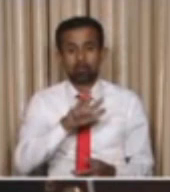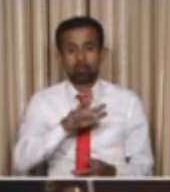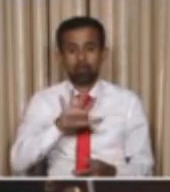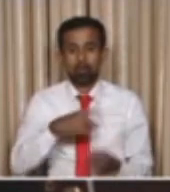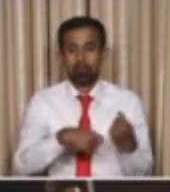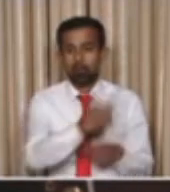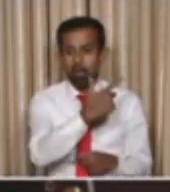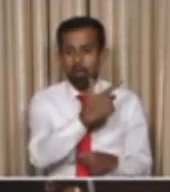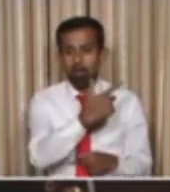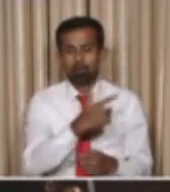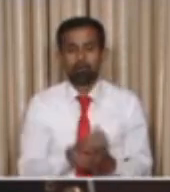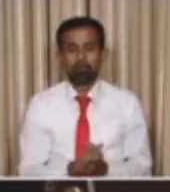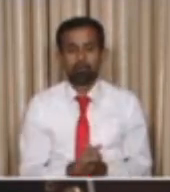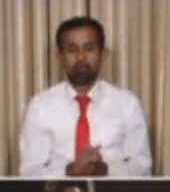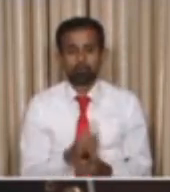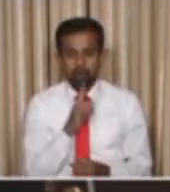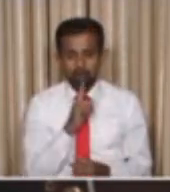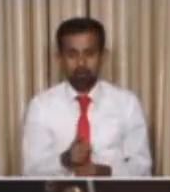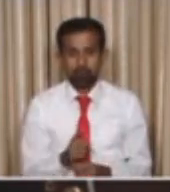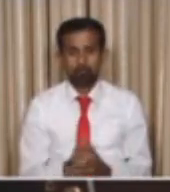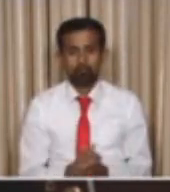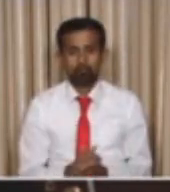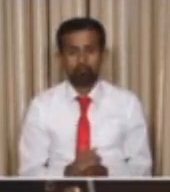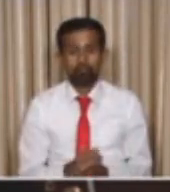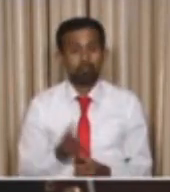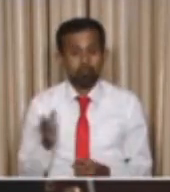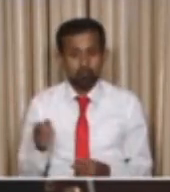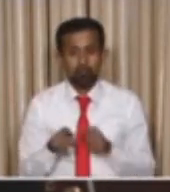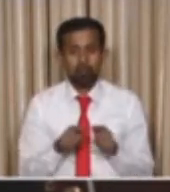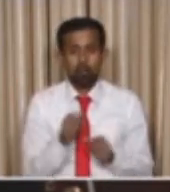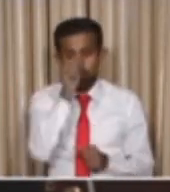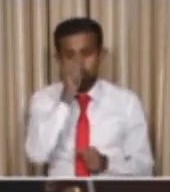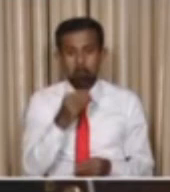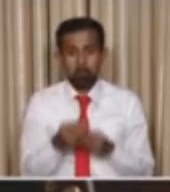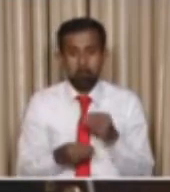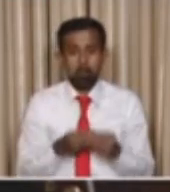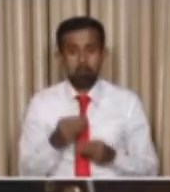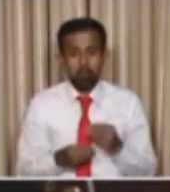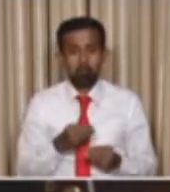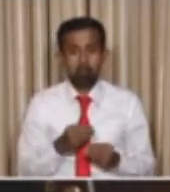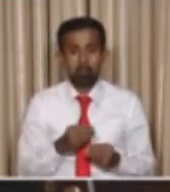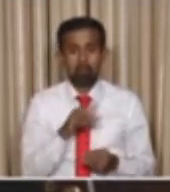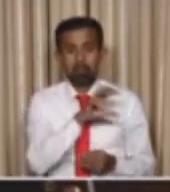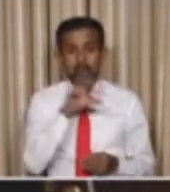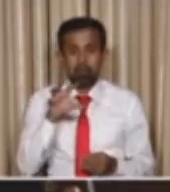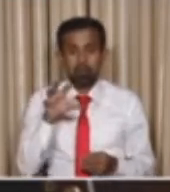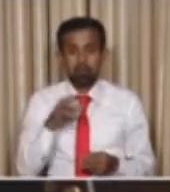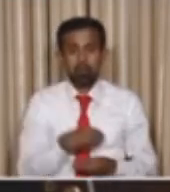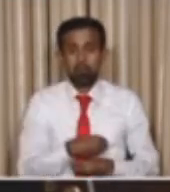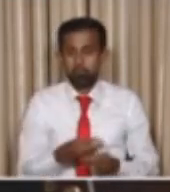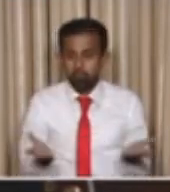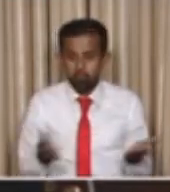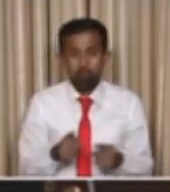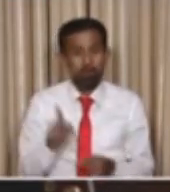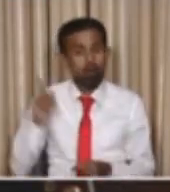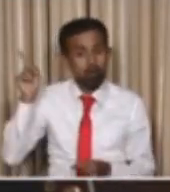විකුණනවා මම කියන්නේ ගරු සභාපතිතුමනි මේ වගේ ජාවාරම් මතින් රටවල් විනාශ වෙන වෙලාවේදී